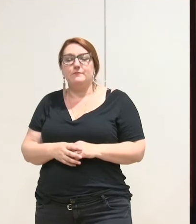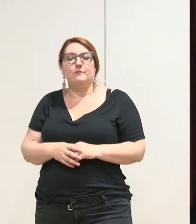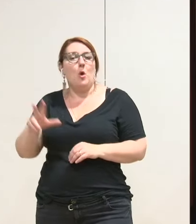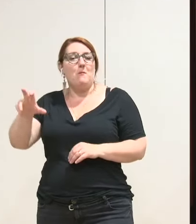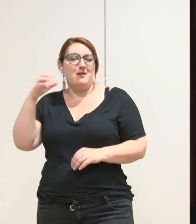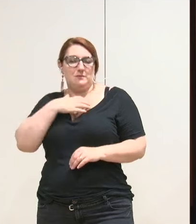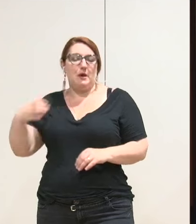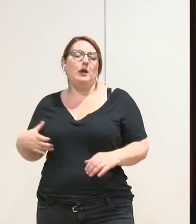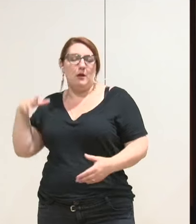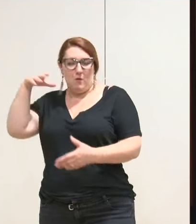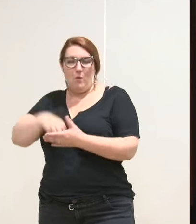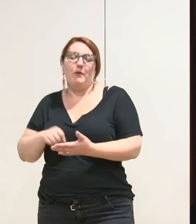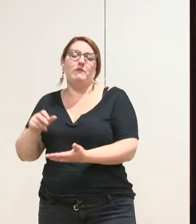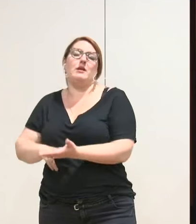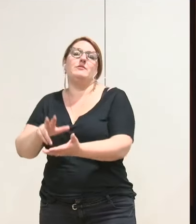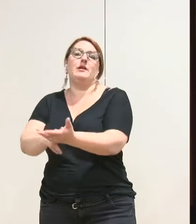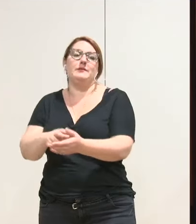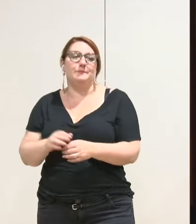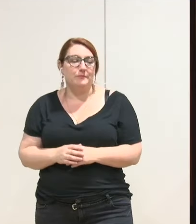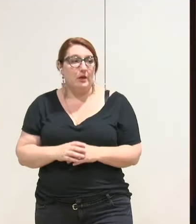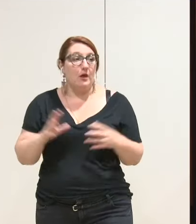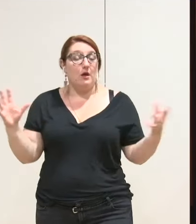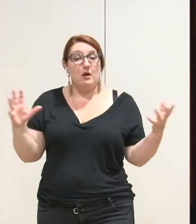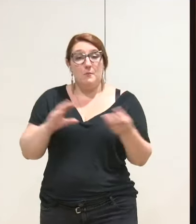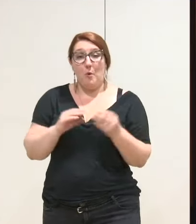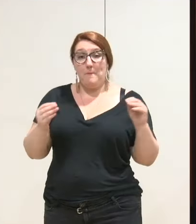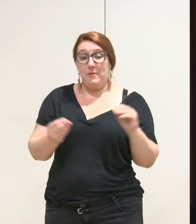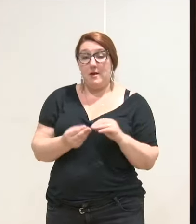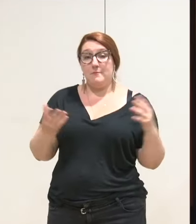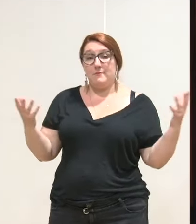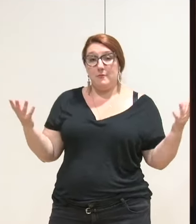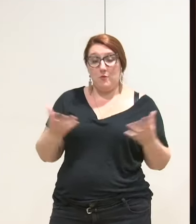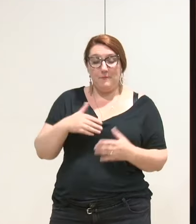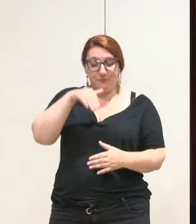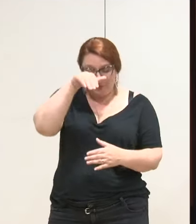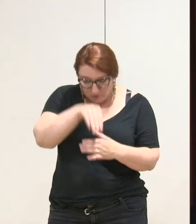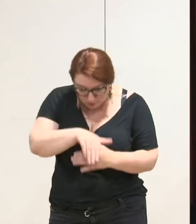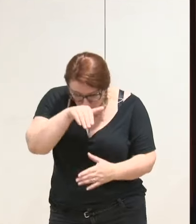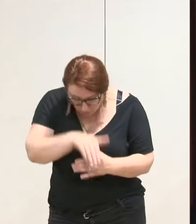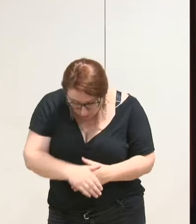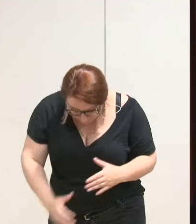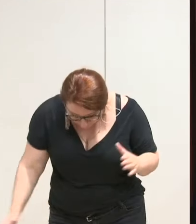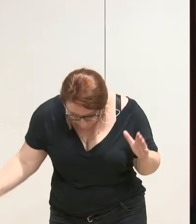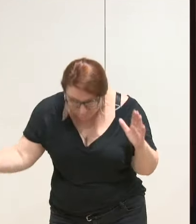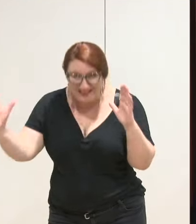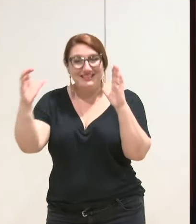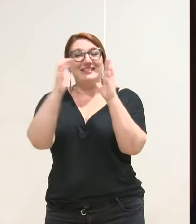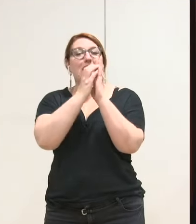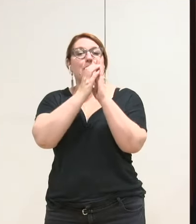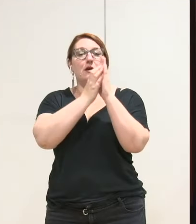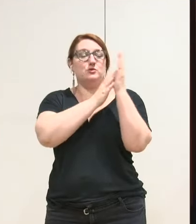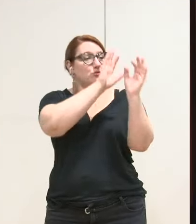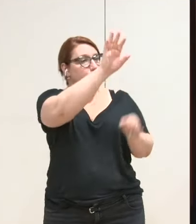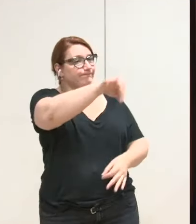majorité le problème c'est que vous amenez ce soir cette libération sans